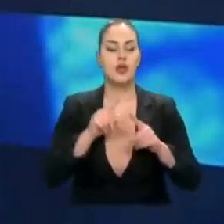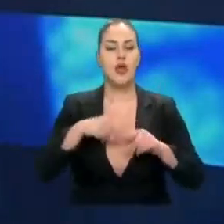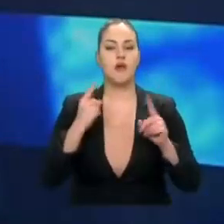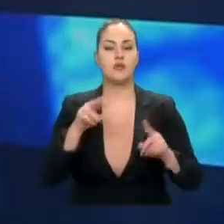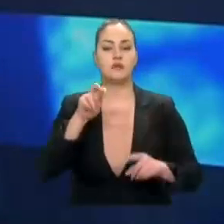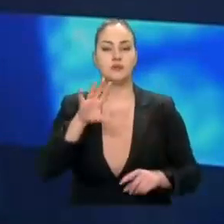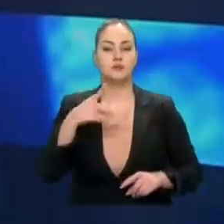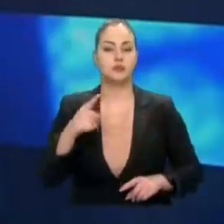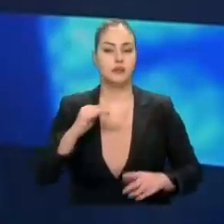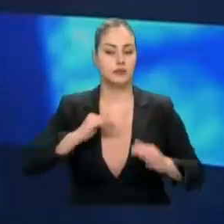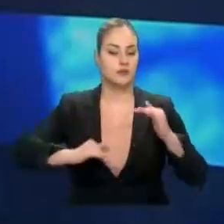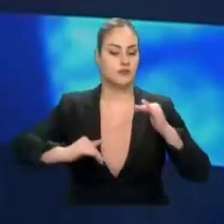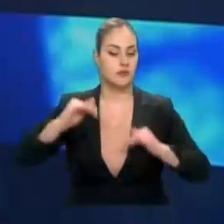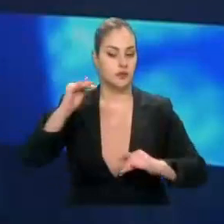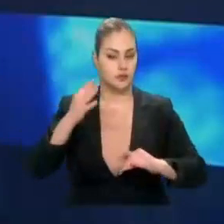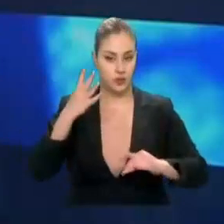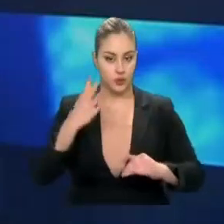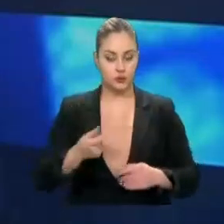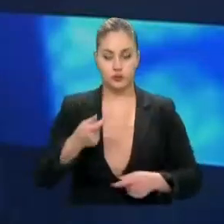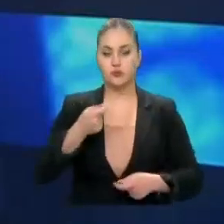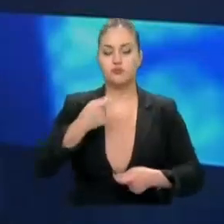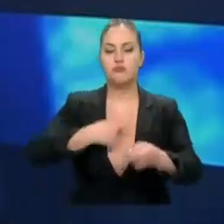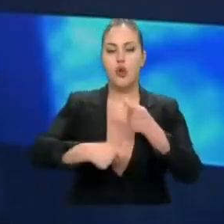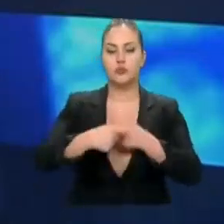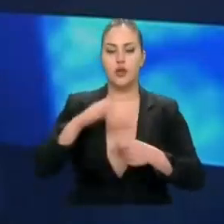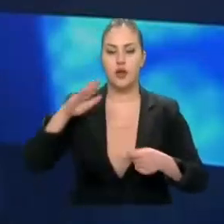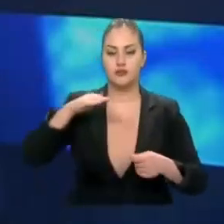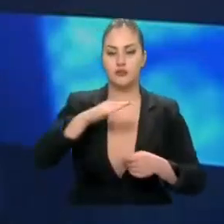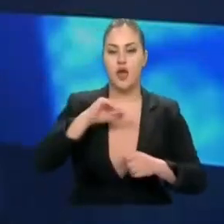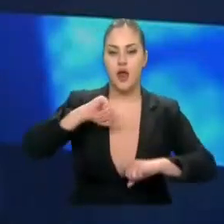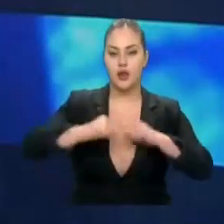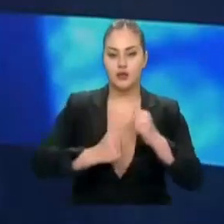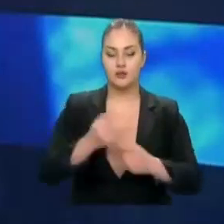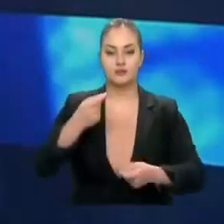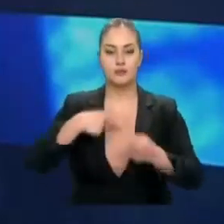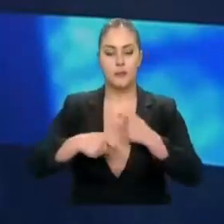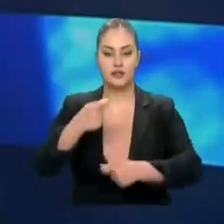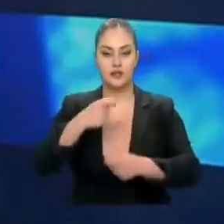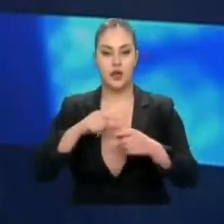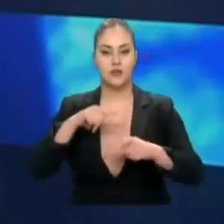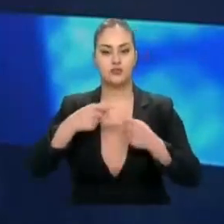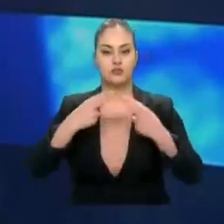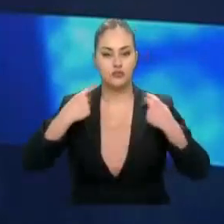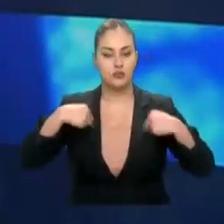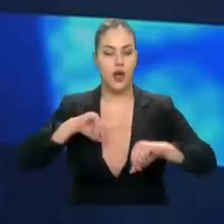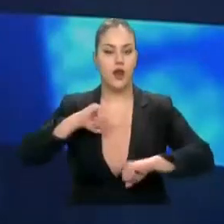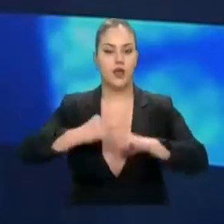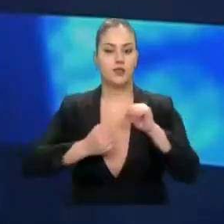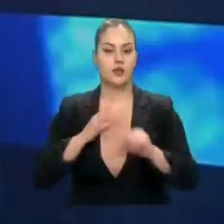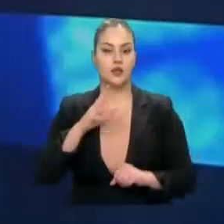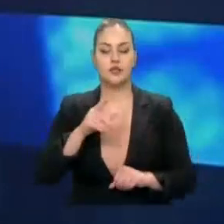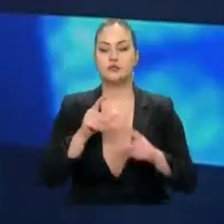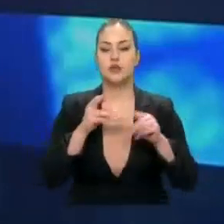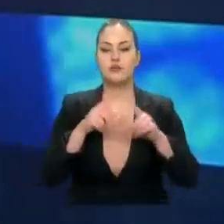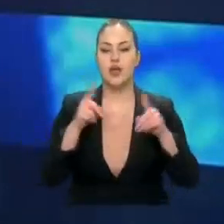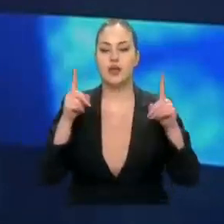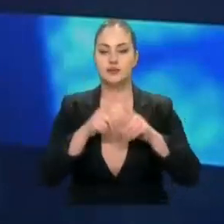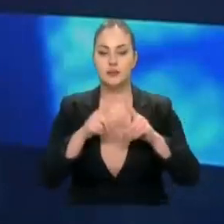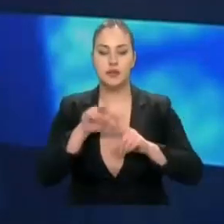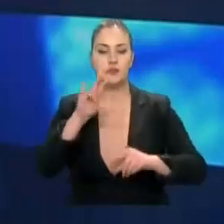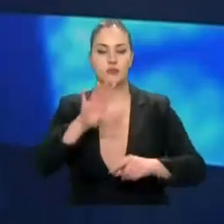haftalık 85 bin kişiyi aştı. Borsada hareketlilik sermaye piyasası kurulunu da harekete geçirdi. Spekülatif